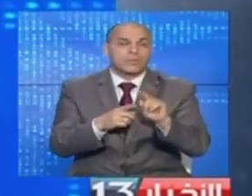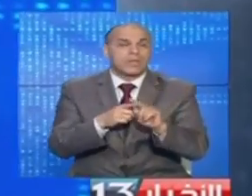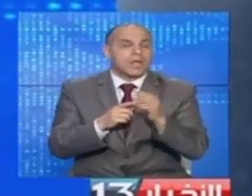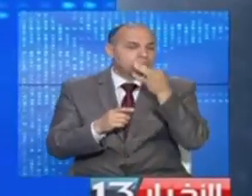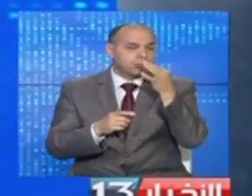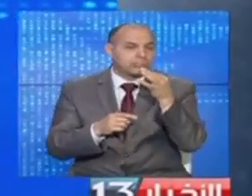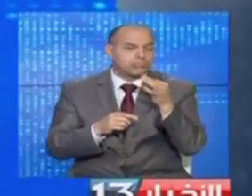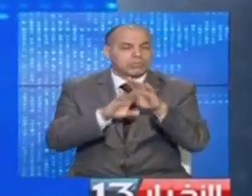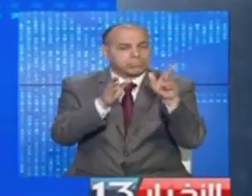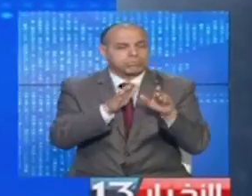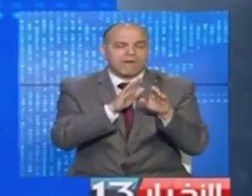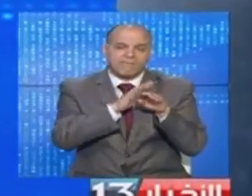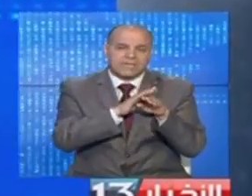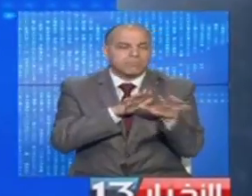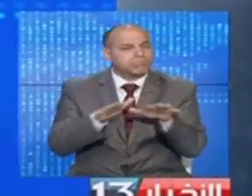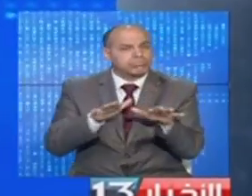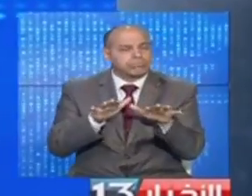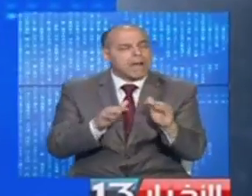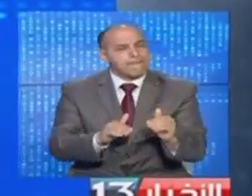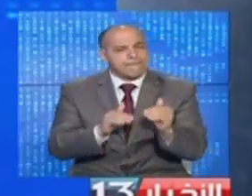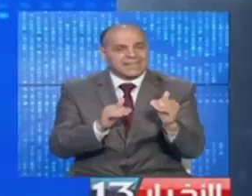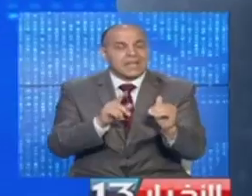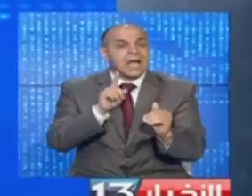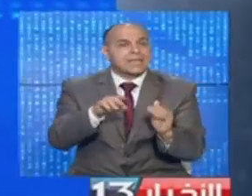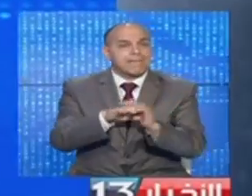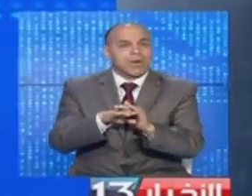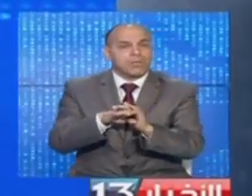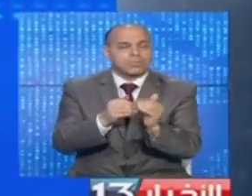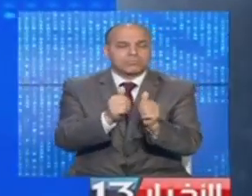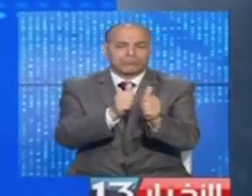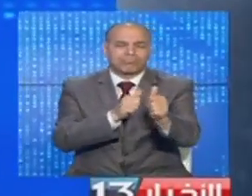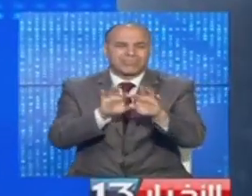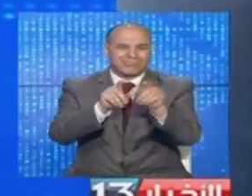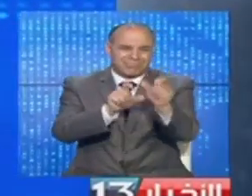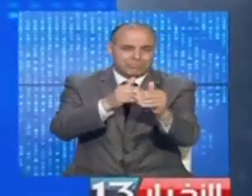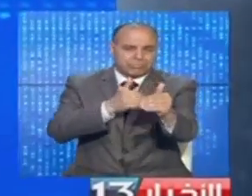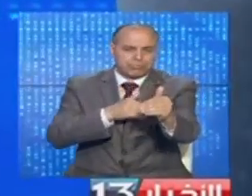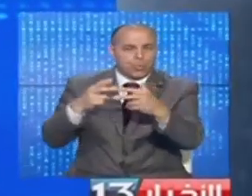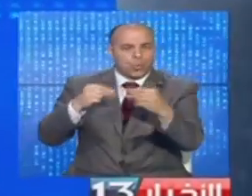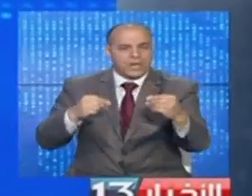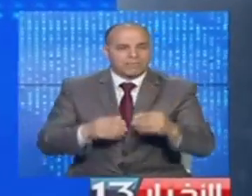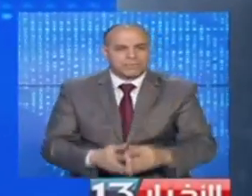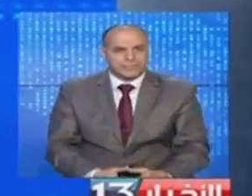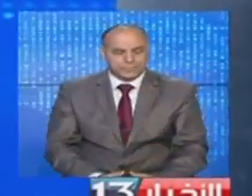يمليها الحجر الصحي والتدابير المتخذة في مجال التباعد الاجتماعي والنظافة.